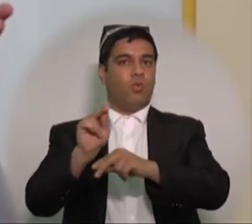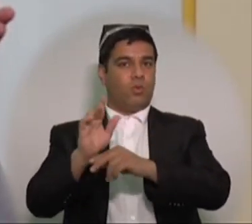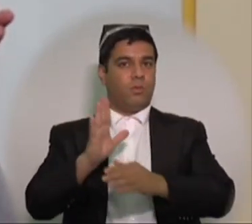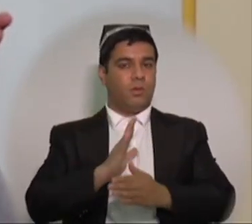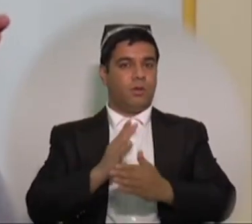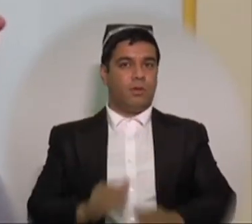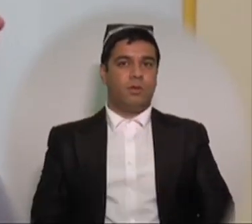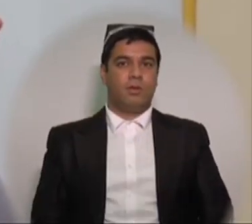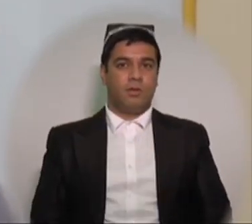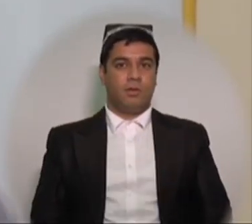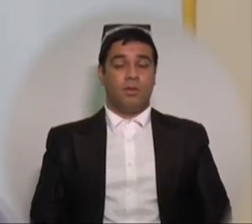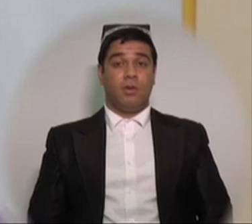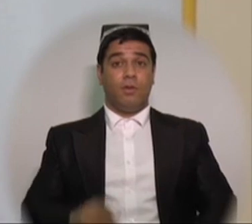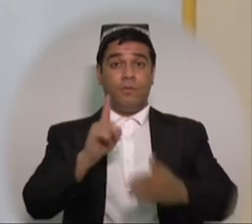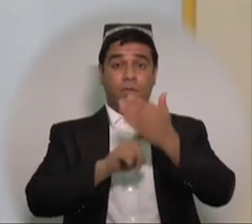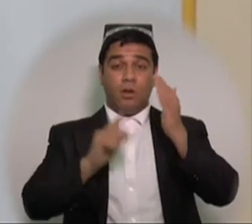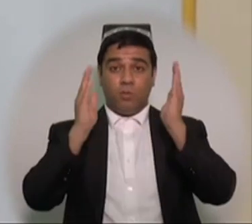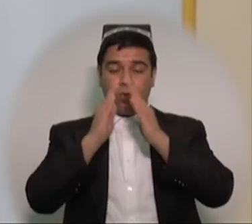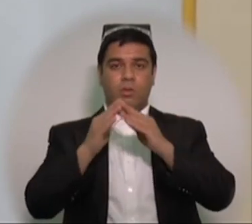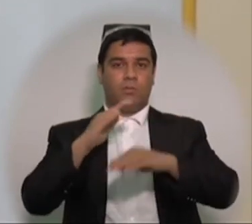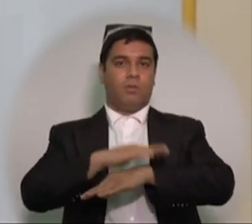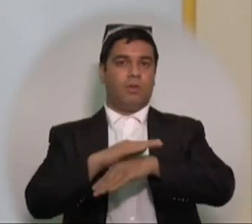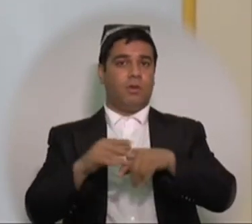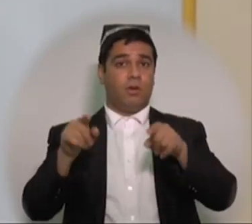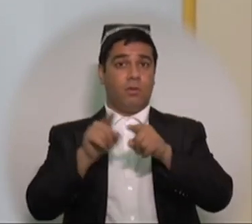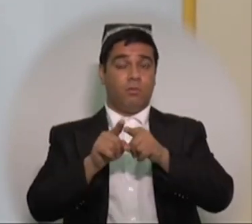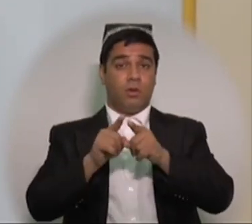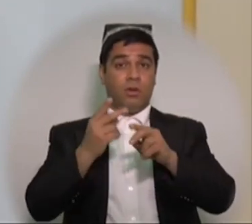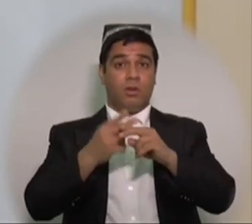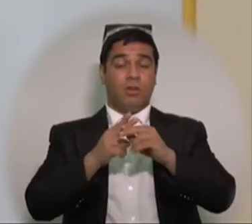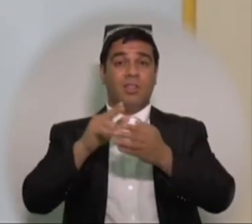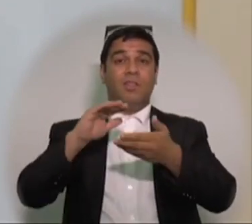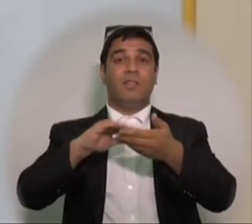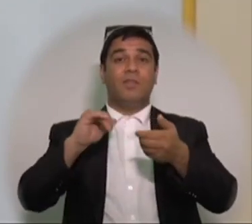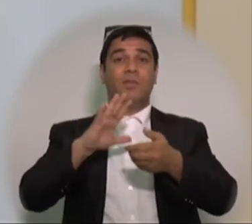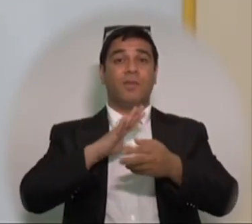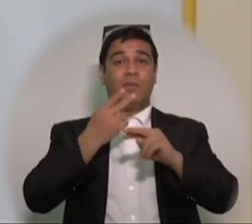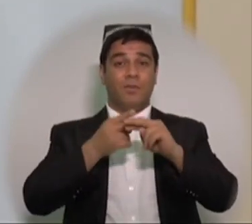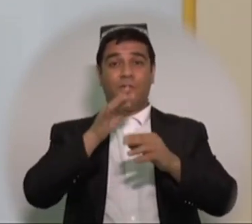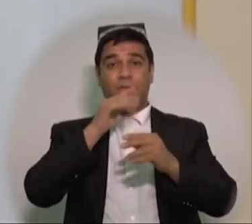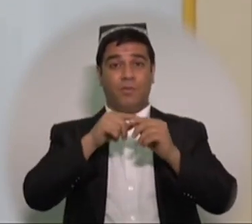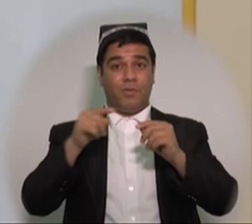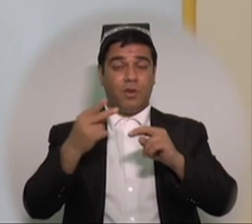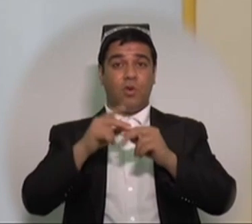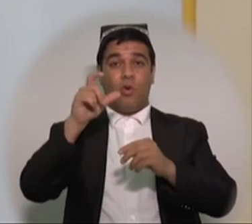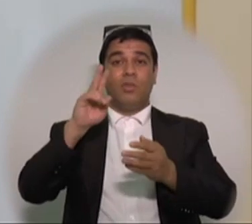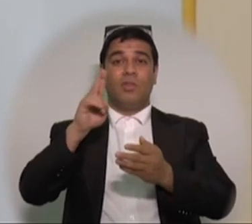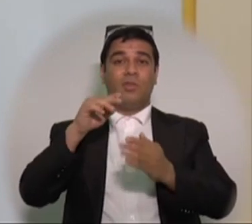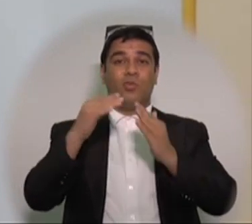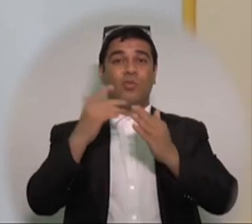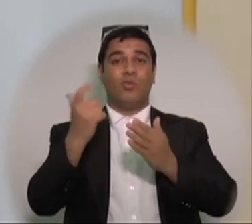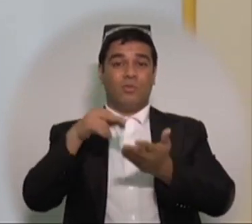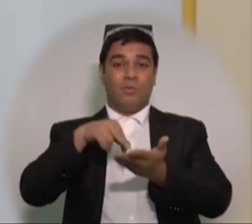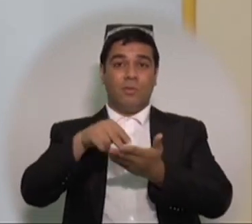karab koygarlar. Müslümanlık adabı şu, çakır uçu adam çakırgenden keyin o'zi